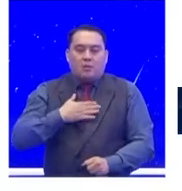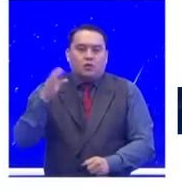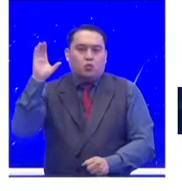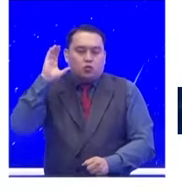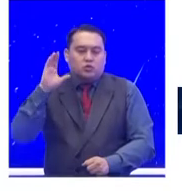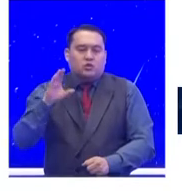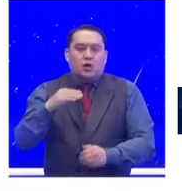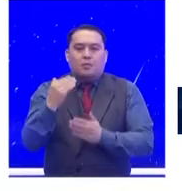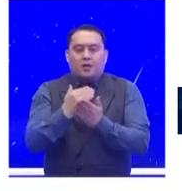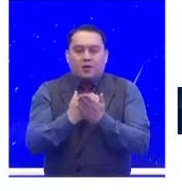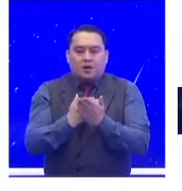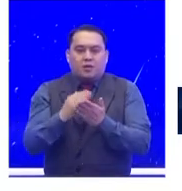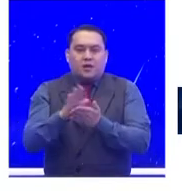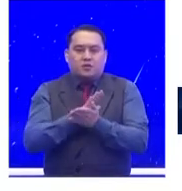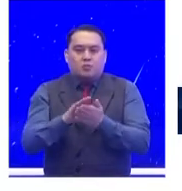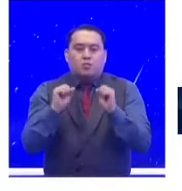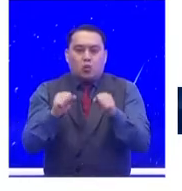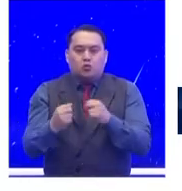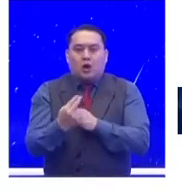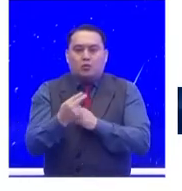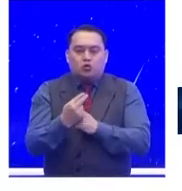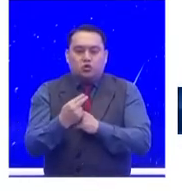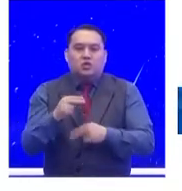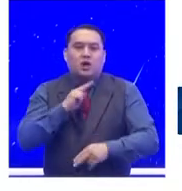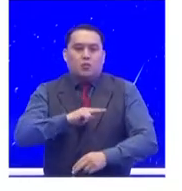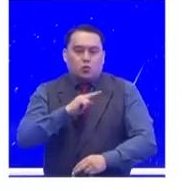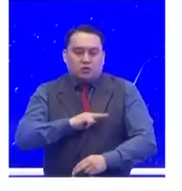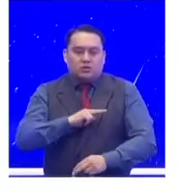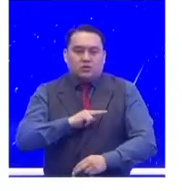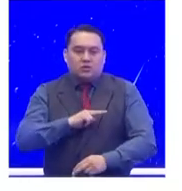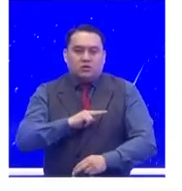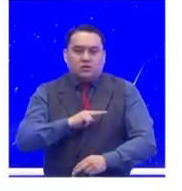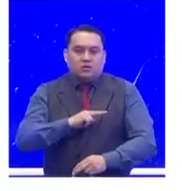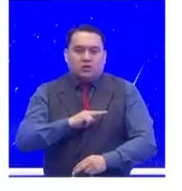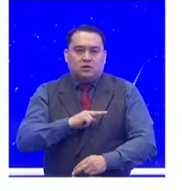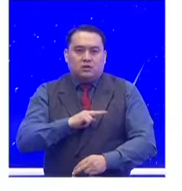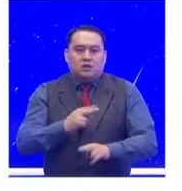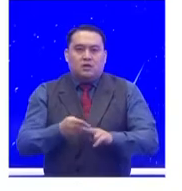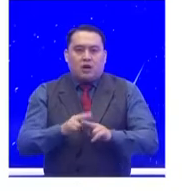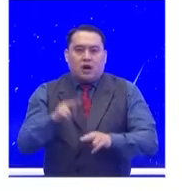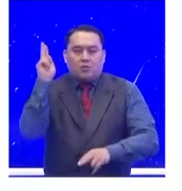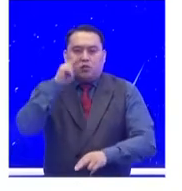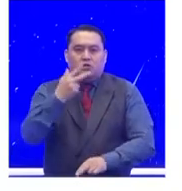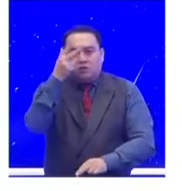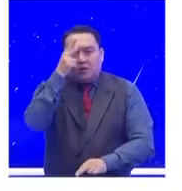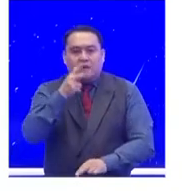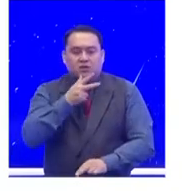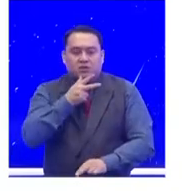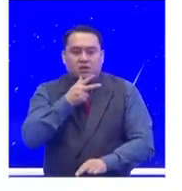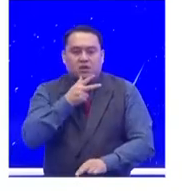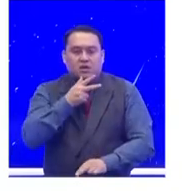про грант, про то, что можно обучиться и работать. Вот я обучилась 3 месяца